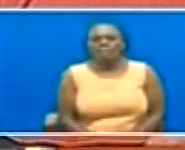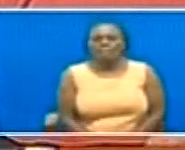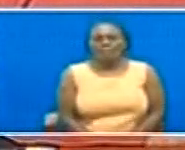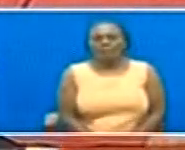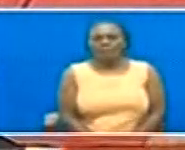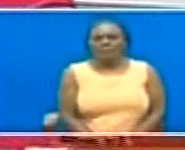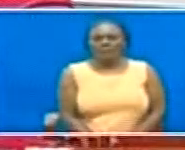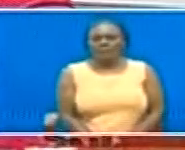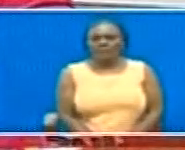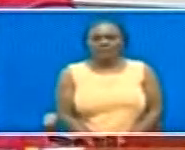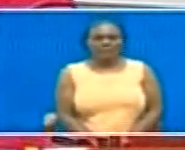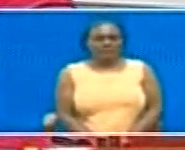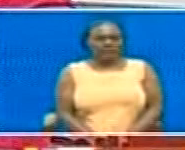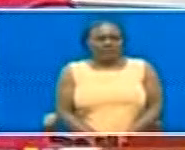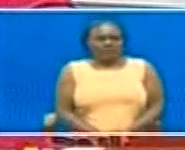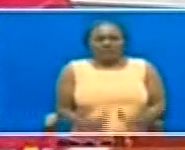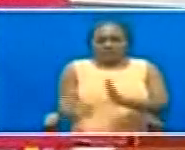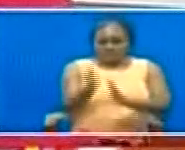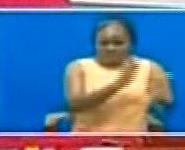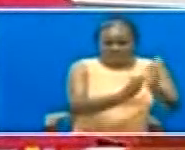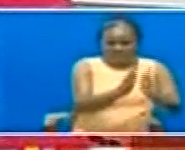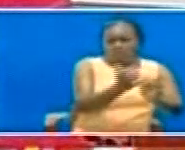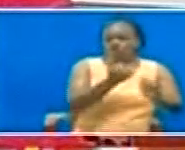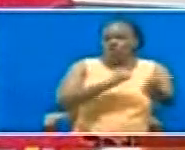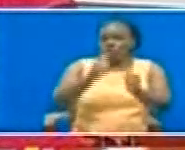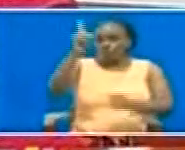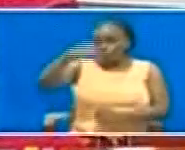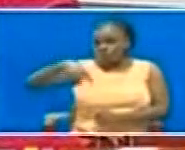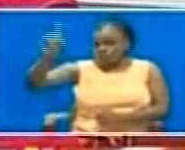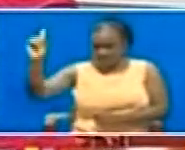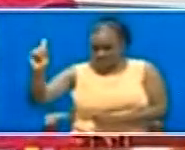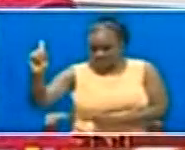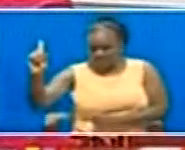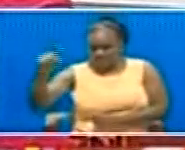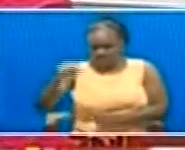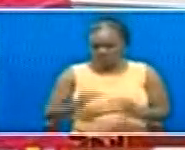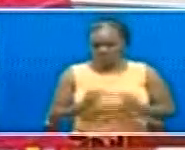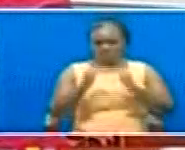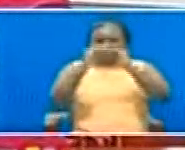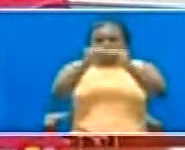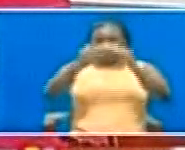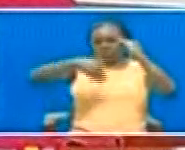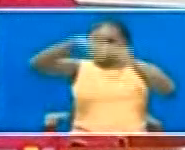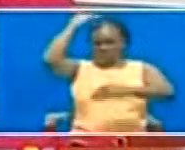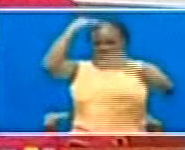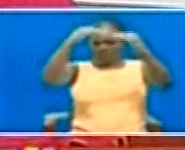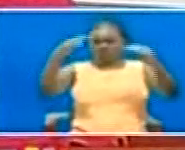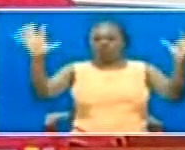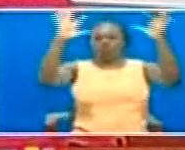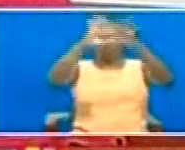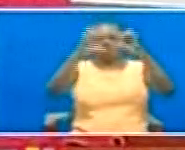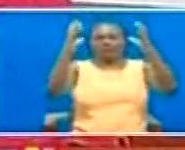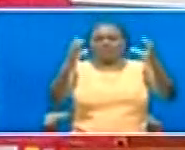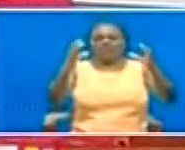So venye tumestructure hiyo league, ukishinda ukigraduate kutoka university, then utaenda kwa hiyo ligi